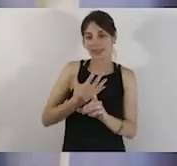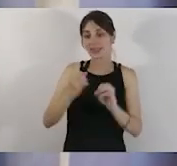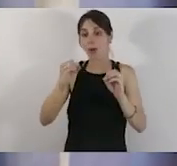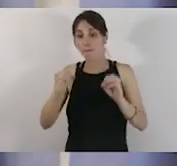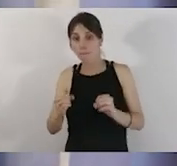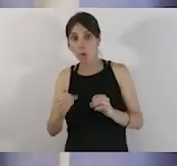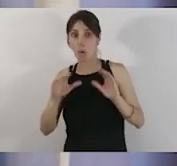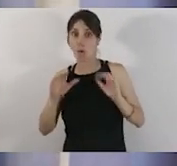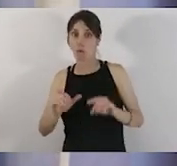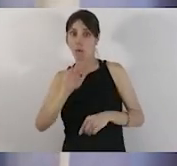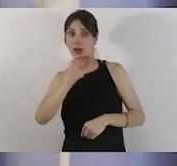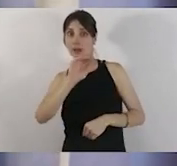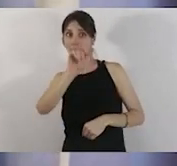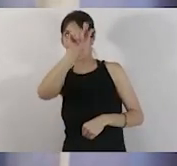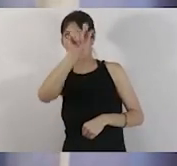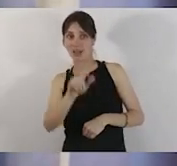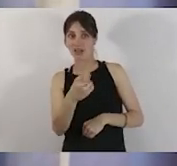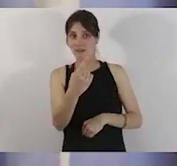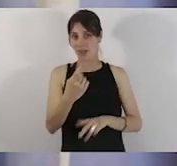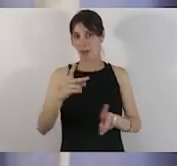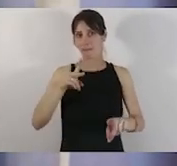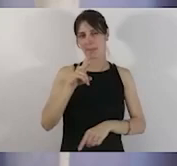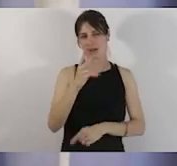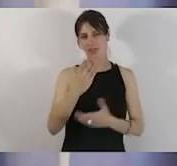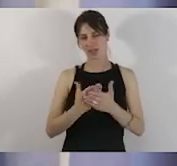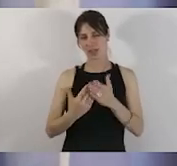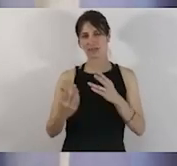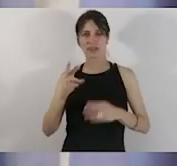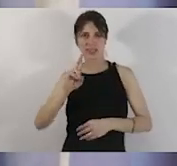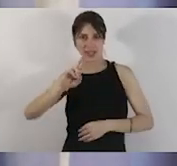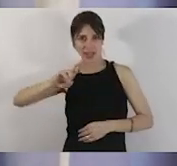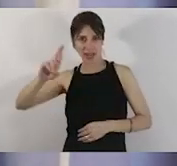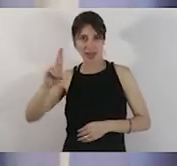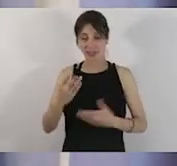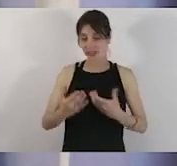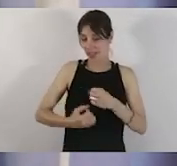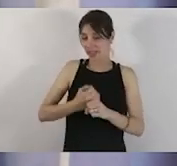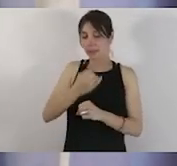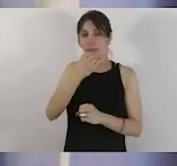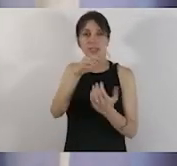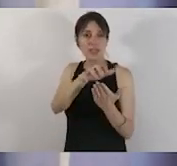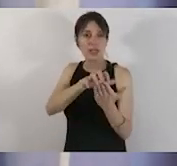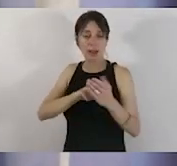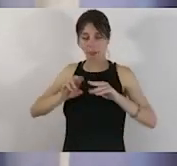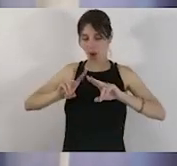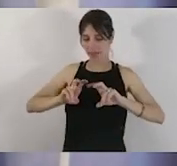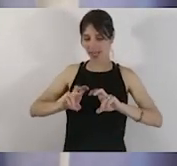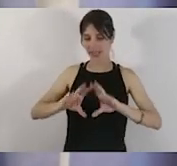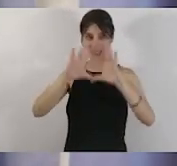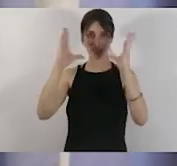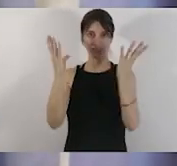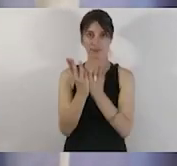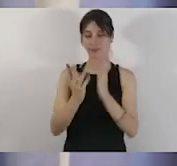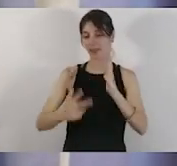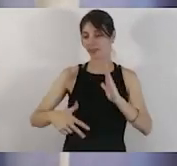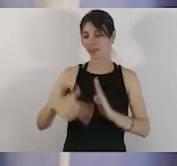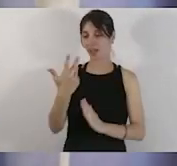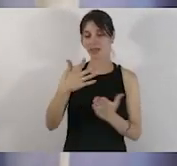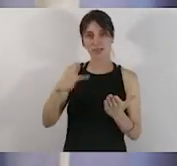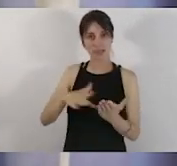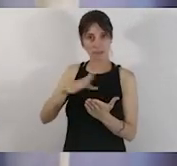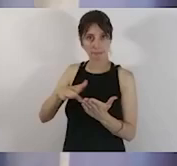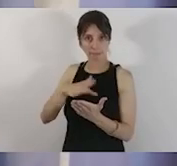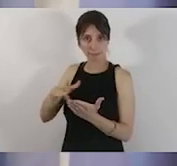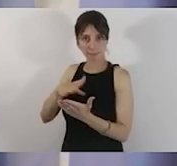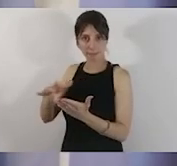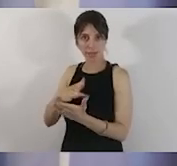rare. Donc voilà, on vous a mis cette année un petit rapport d'analyse de 13 pages pour